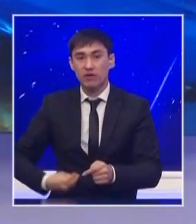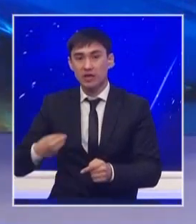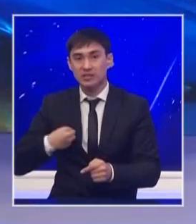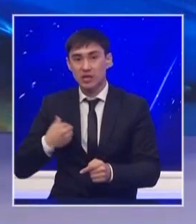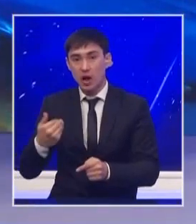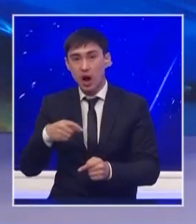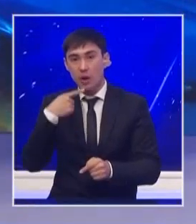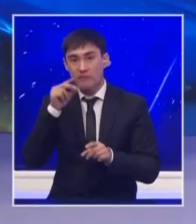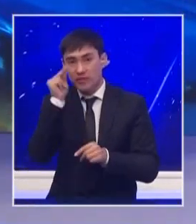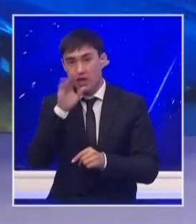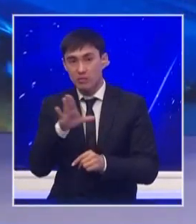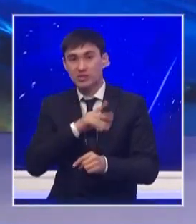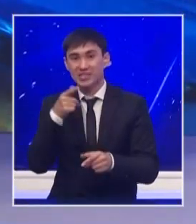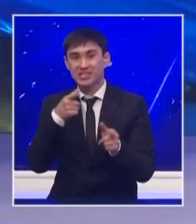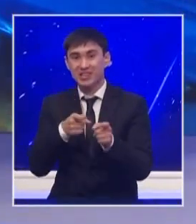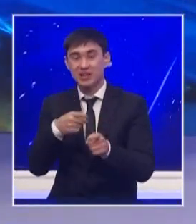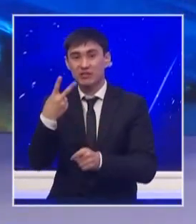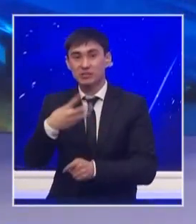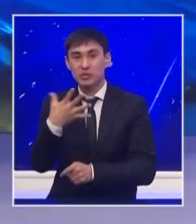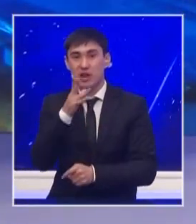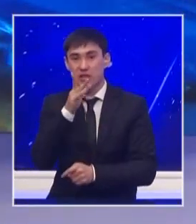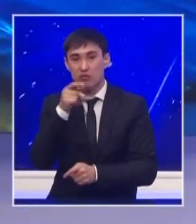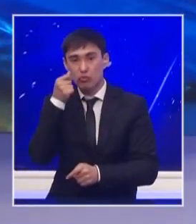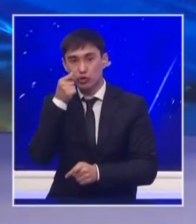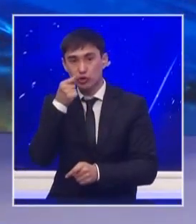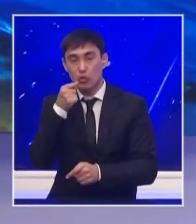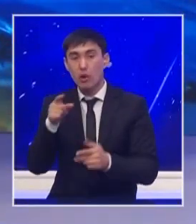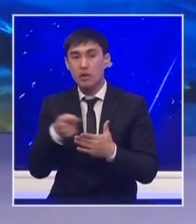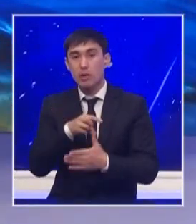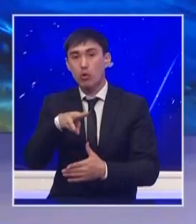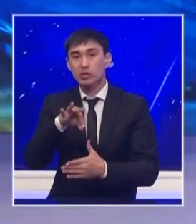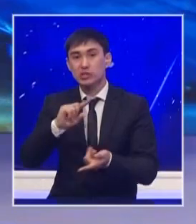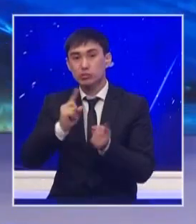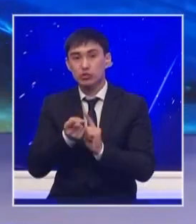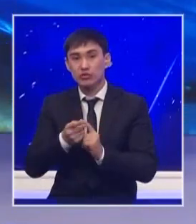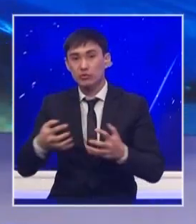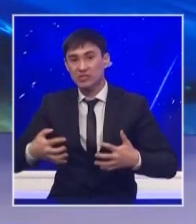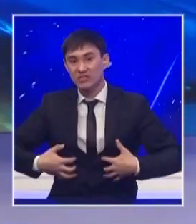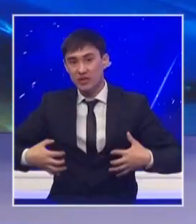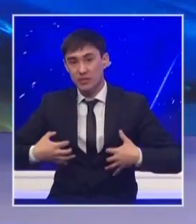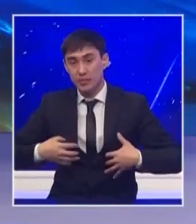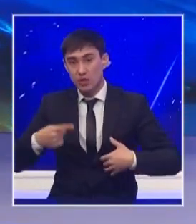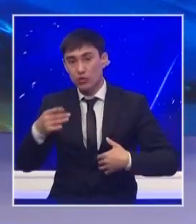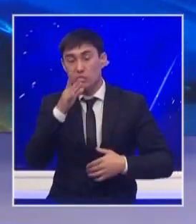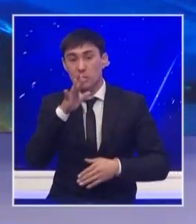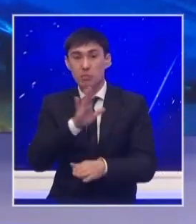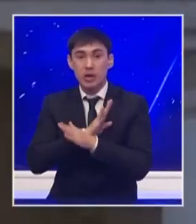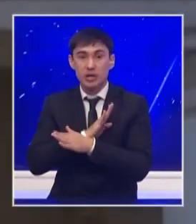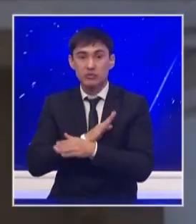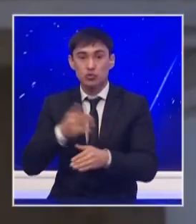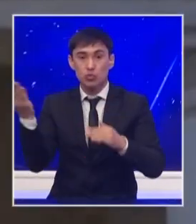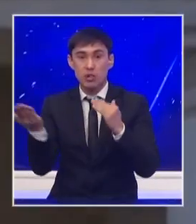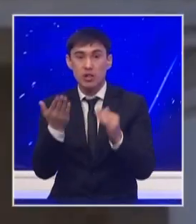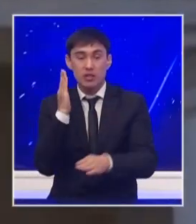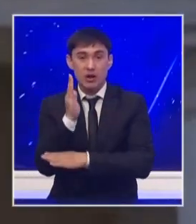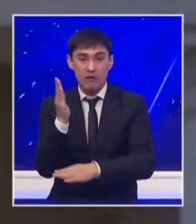убийстве Он застрелил 25-летнего мужчину по имени Морган Кинг спутав его с диким зверем в тот момент погибший рубил